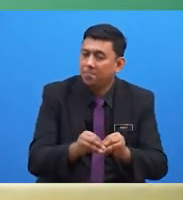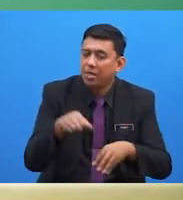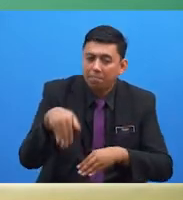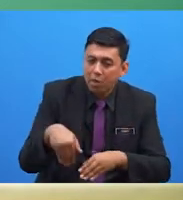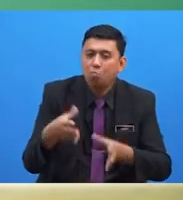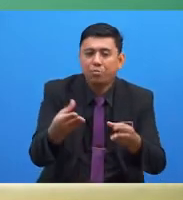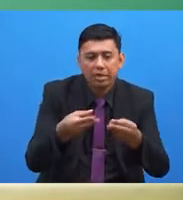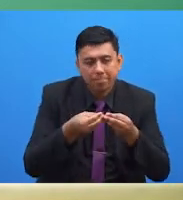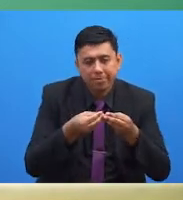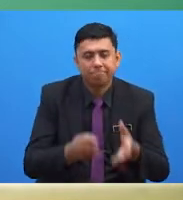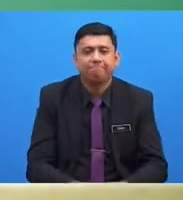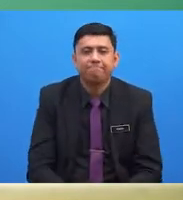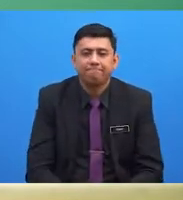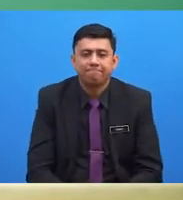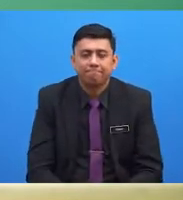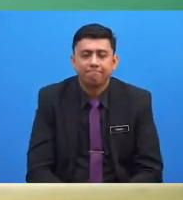belum diterima.